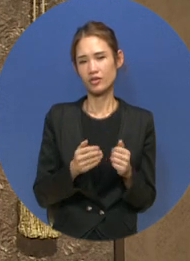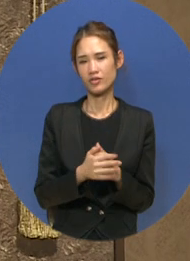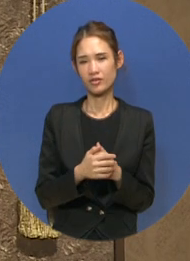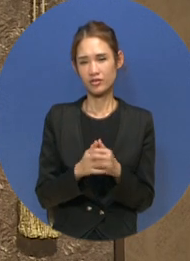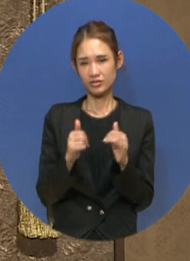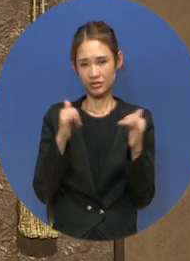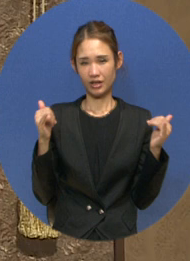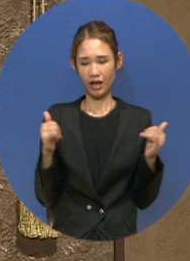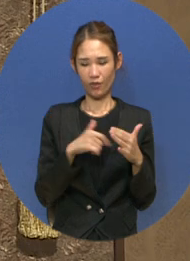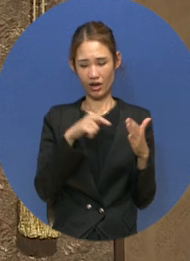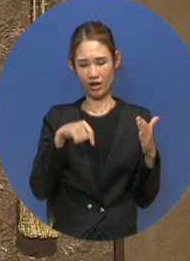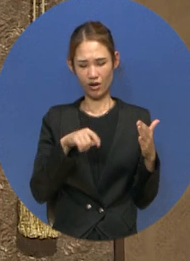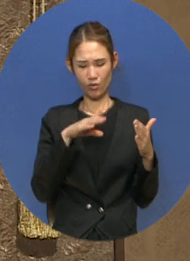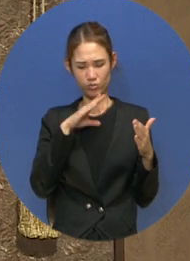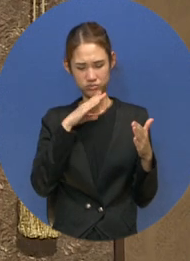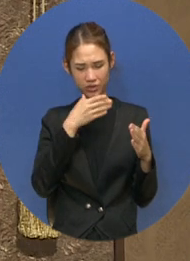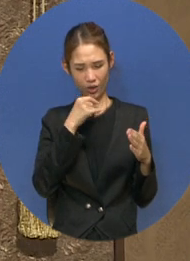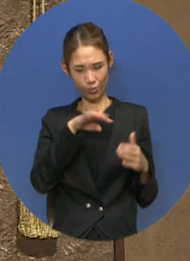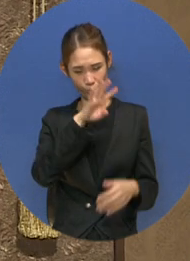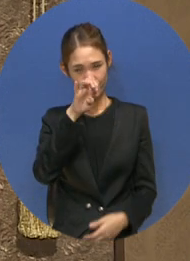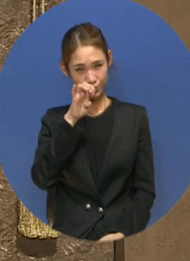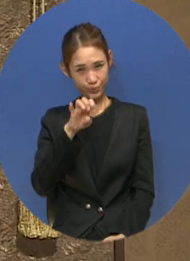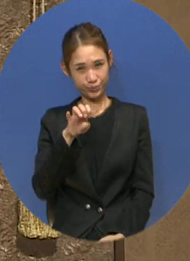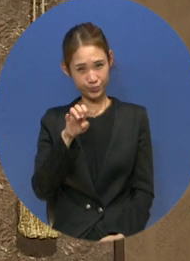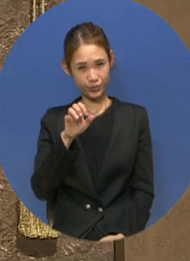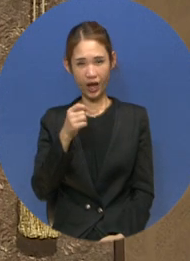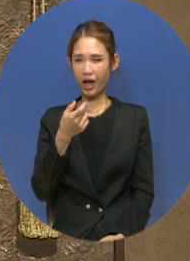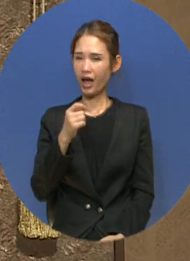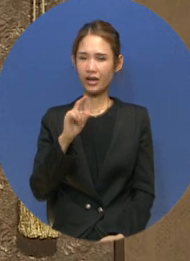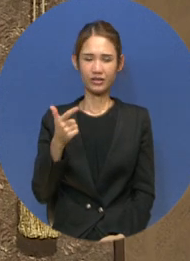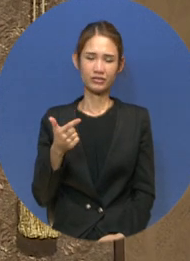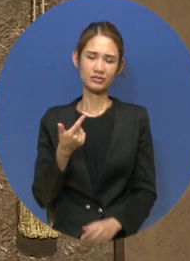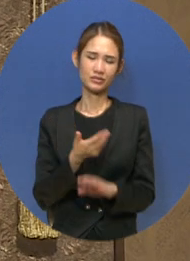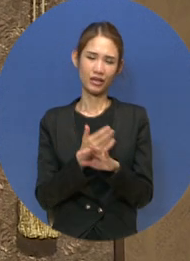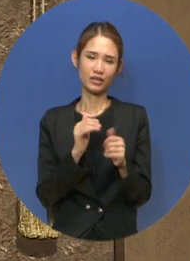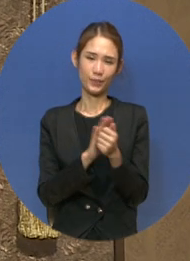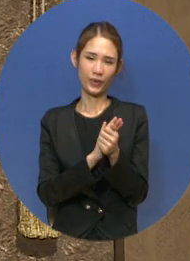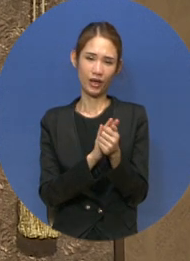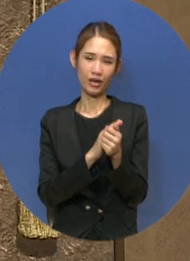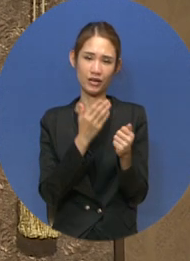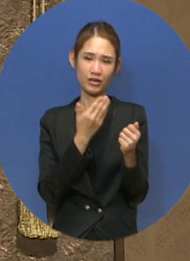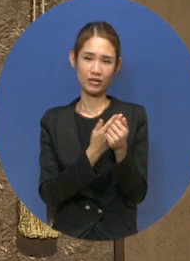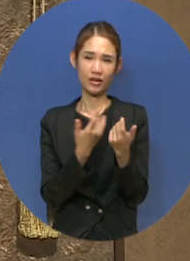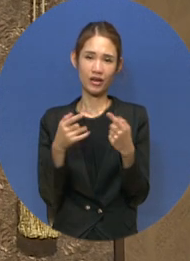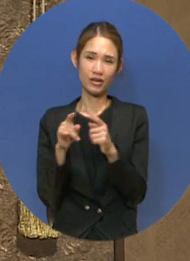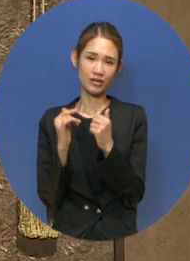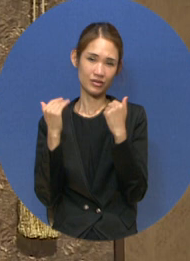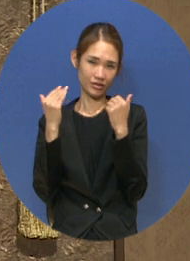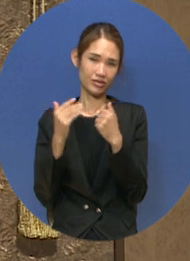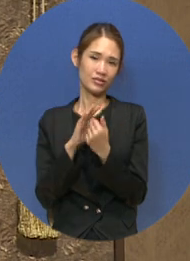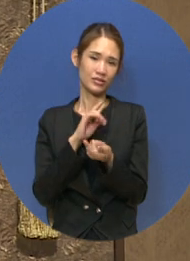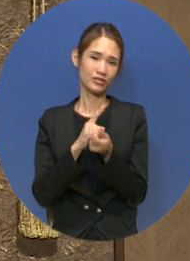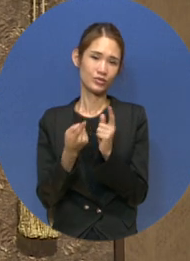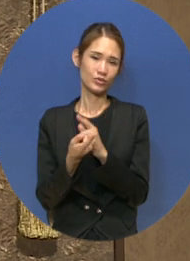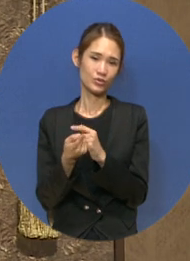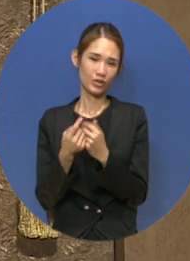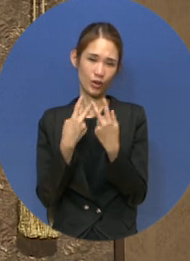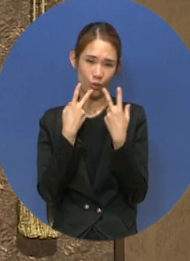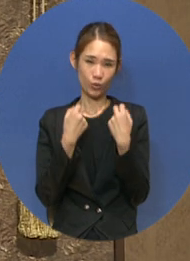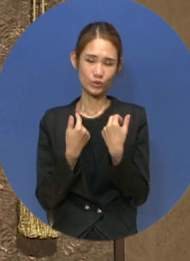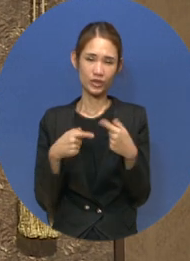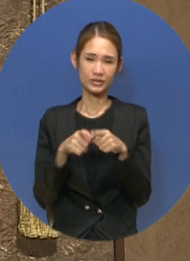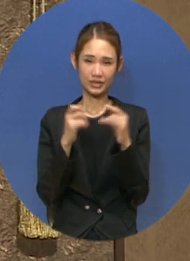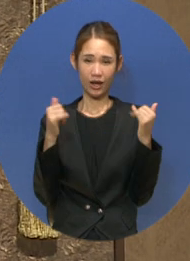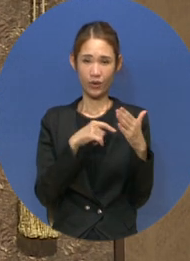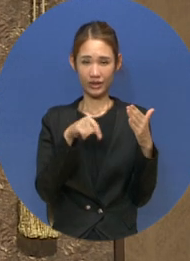사회가 과연 행복할까? 저는 그럴 것 같지 않아요. 그래서 남을 배려하고 상생하고 또 공존하는 그